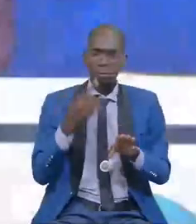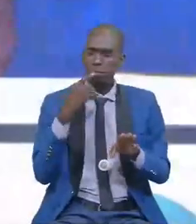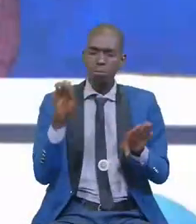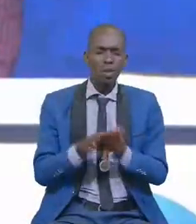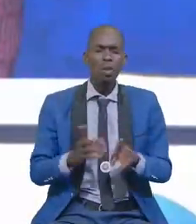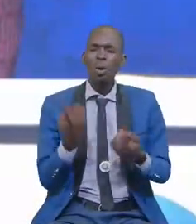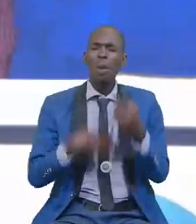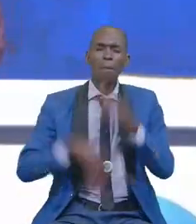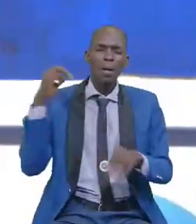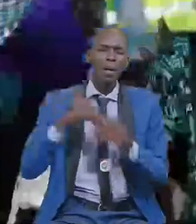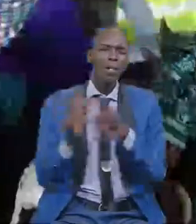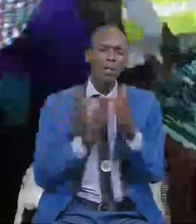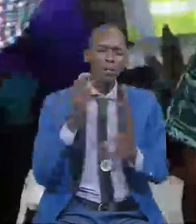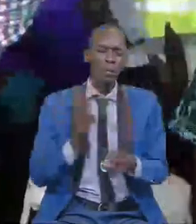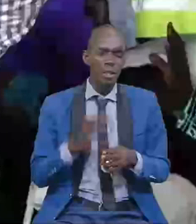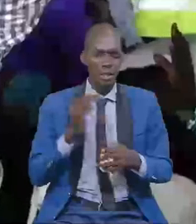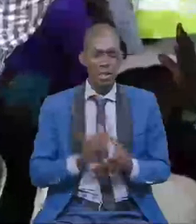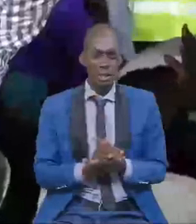sortez au nom de Jésus.